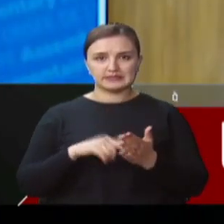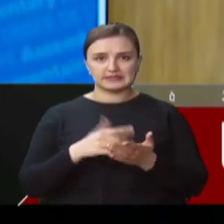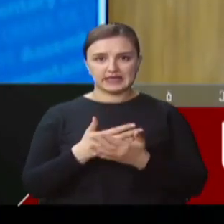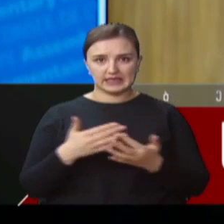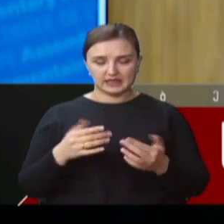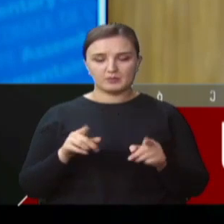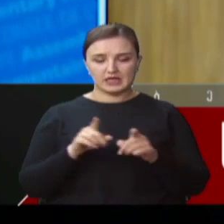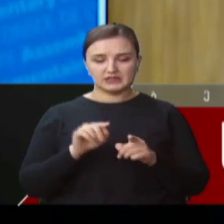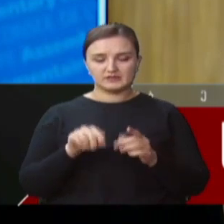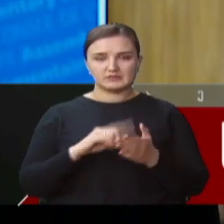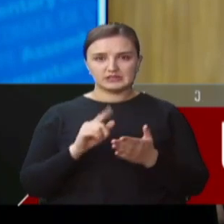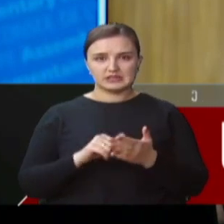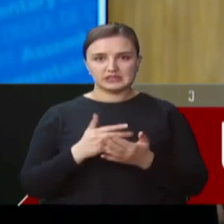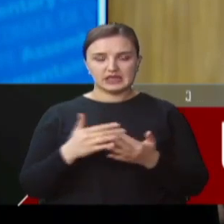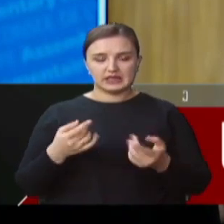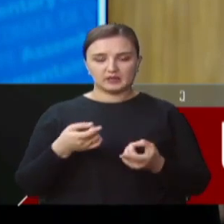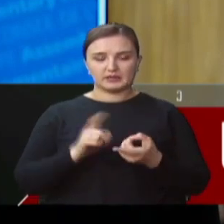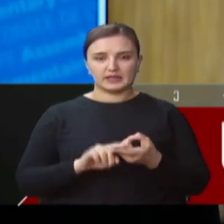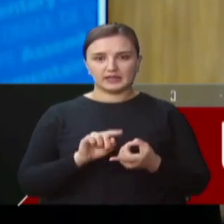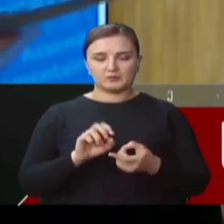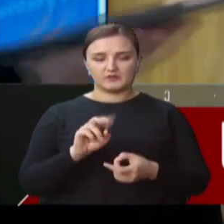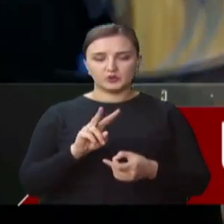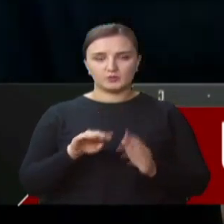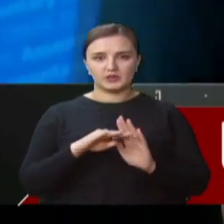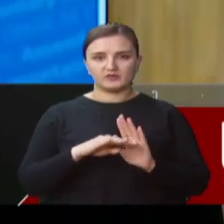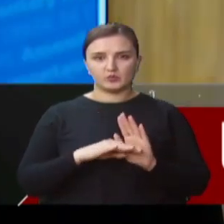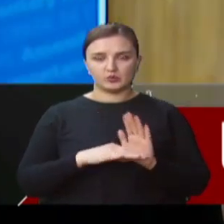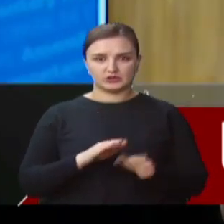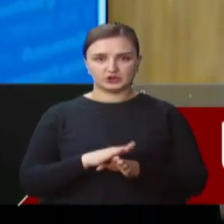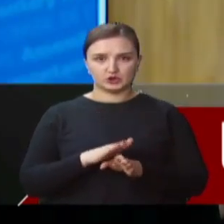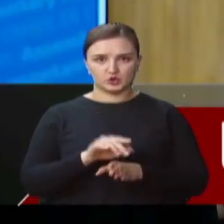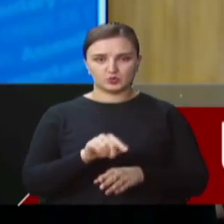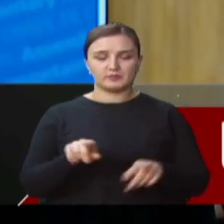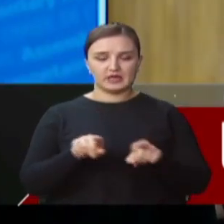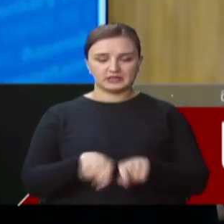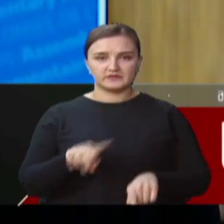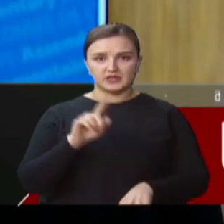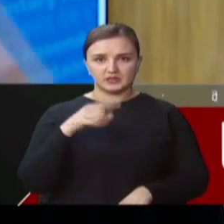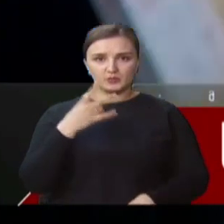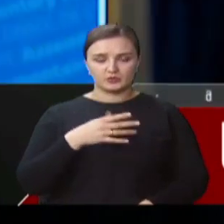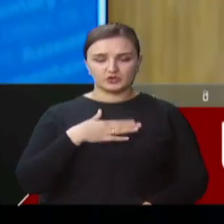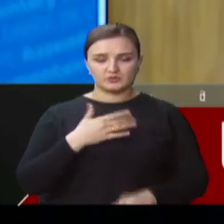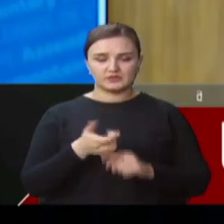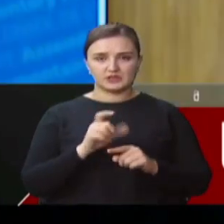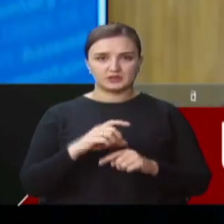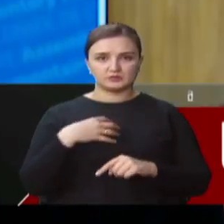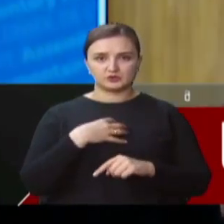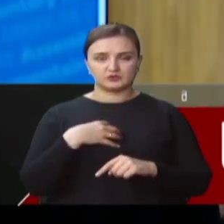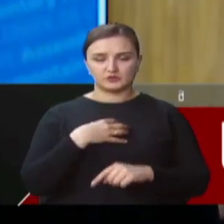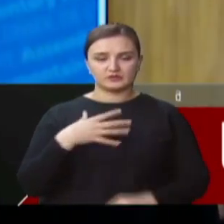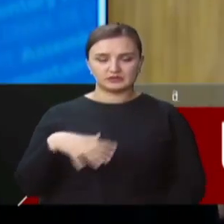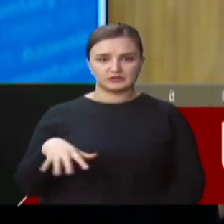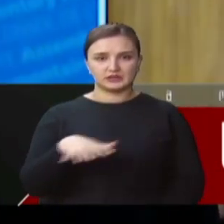ასევე იმ საკითხებით, რომელიც ეხება 12 პუნქტის შესრულებას და ასევე, რა თქმა უნდა, ჩემთვის ძალიან მნიშვნელოვანია